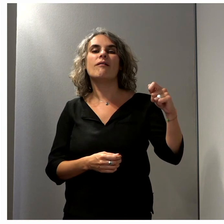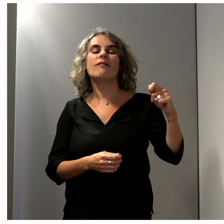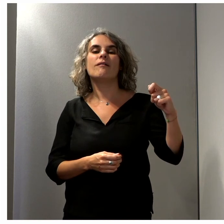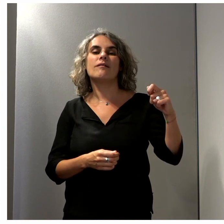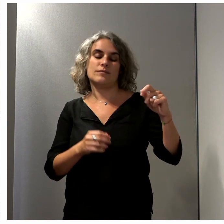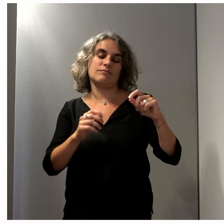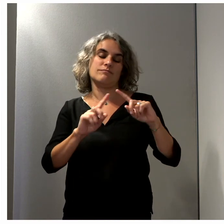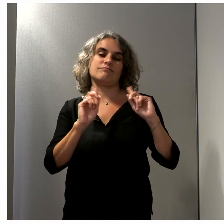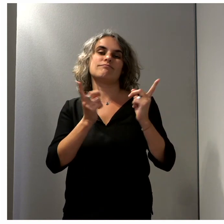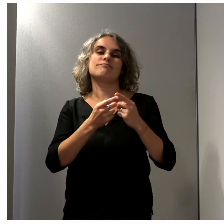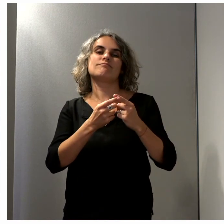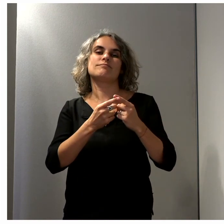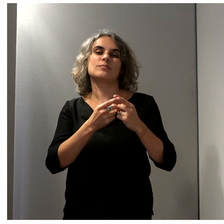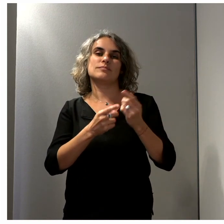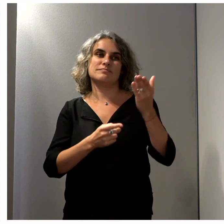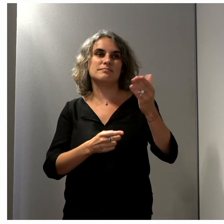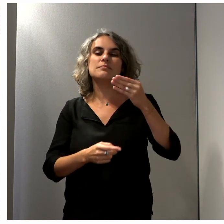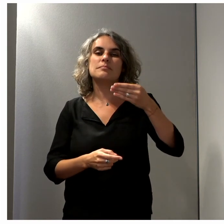Mathieu Châtelain.